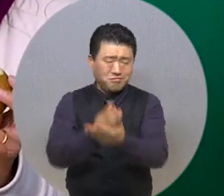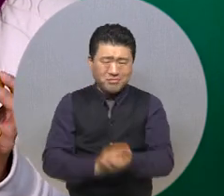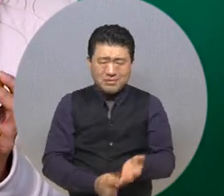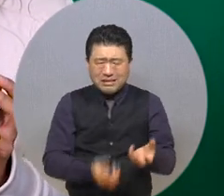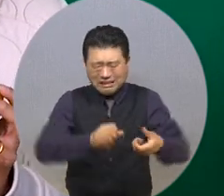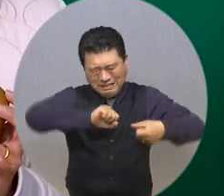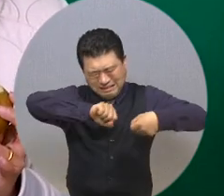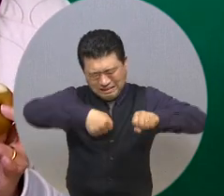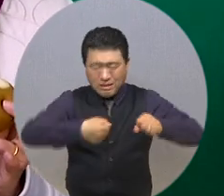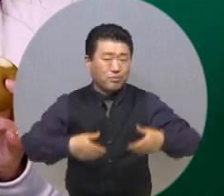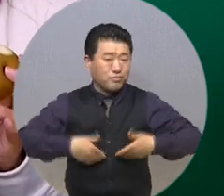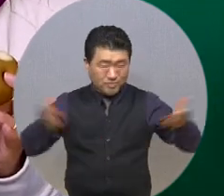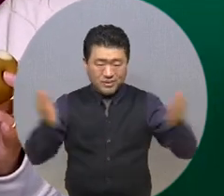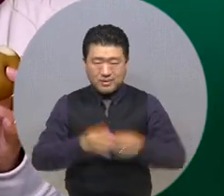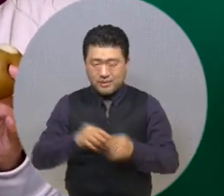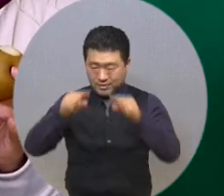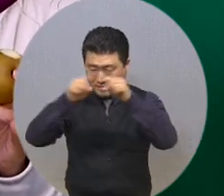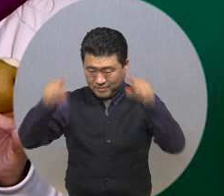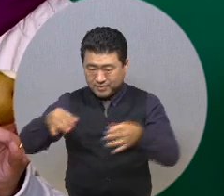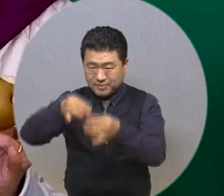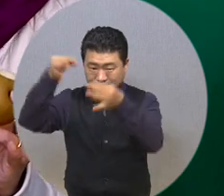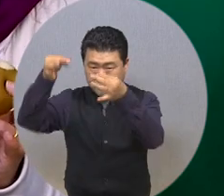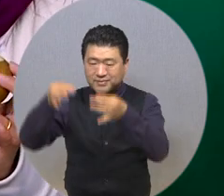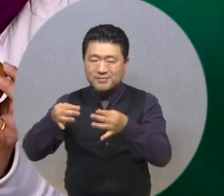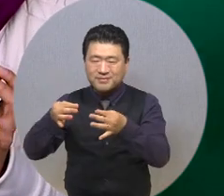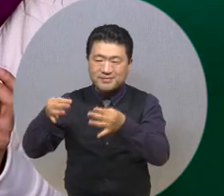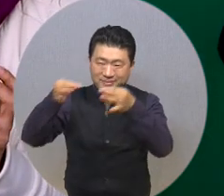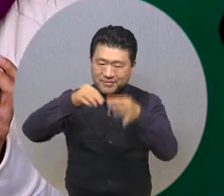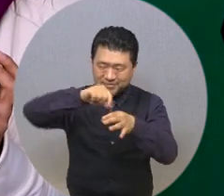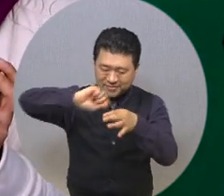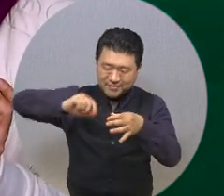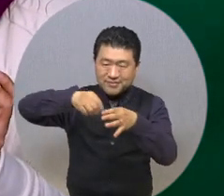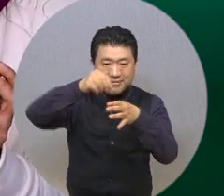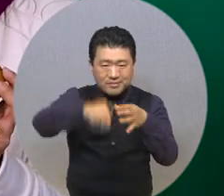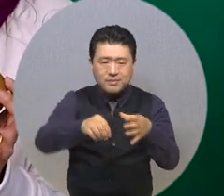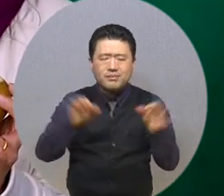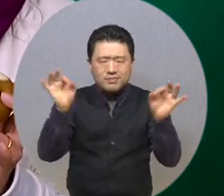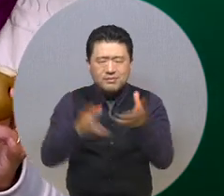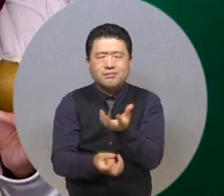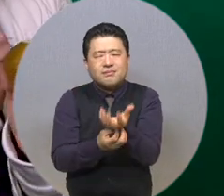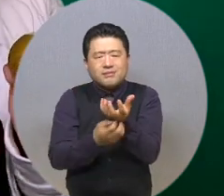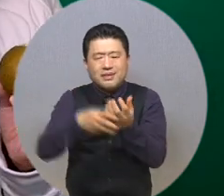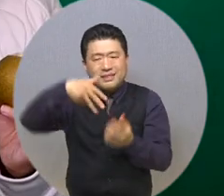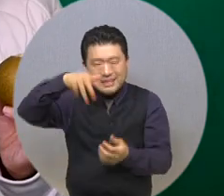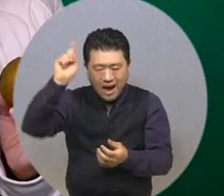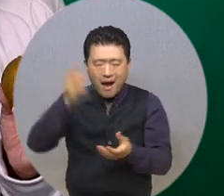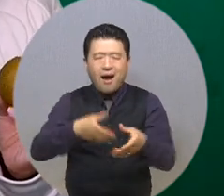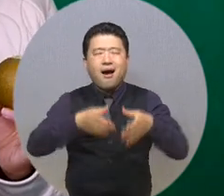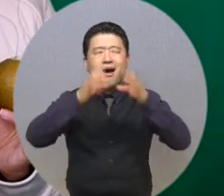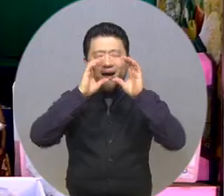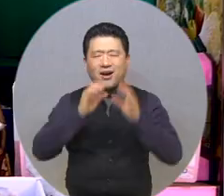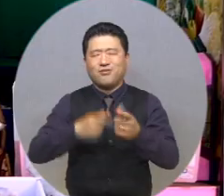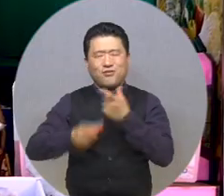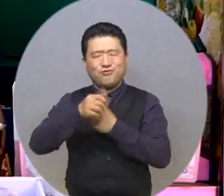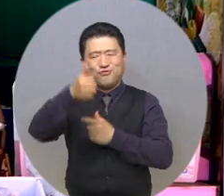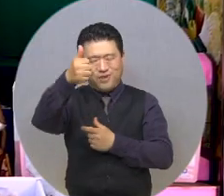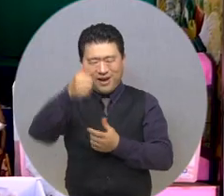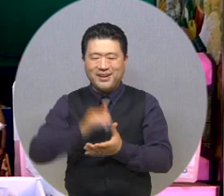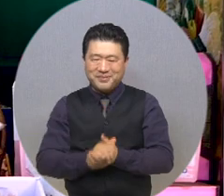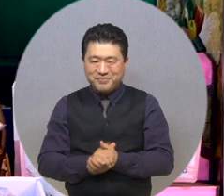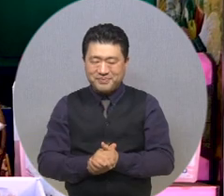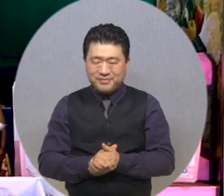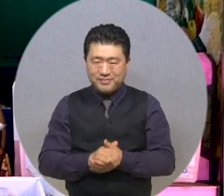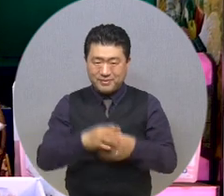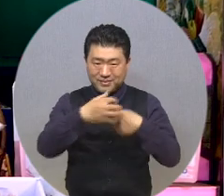마세요. 이렇게 티백으로 쫙 차로 이렇게 편안하게 마시면 이게 더 좋습니다. 아, 네. 이